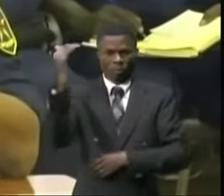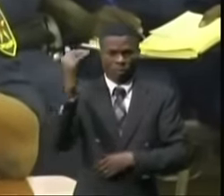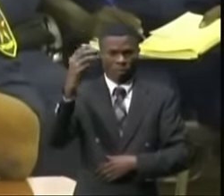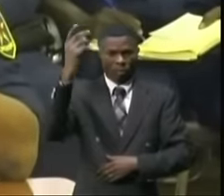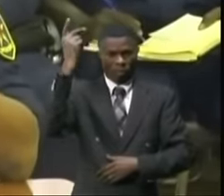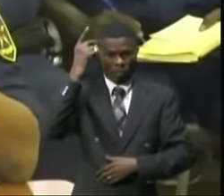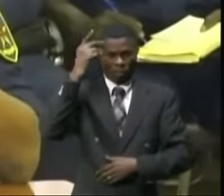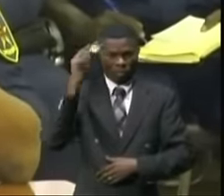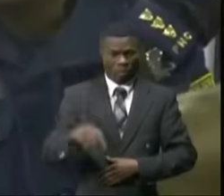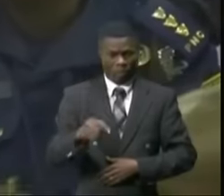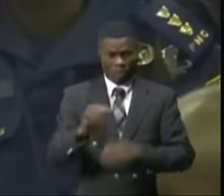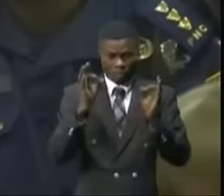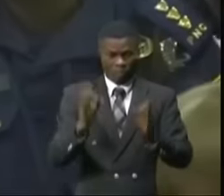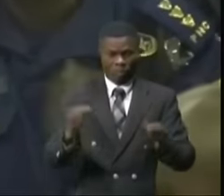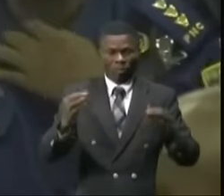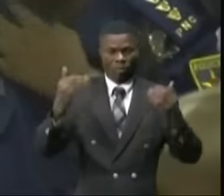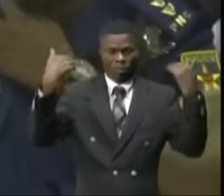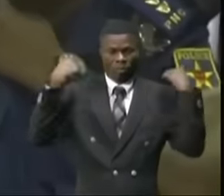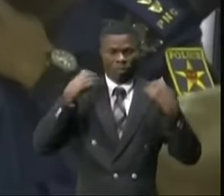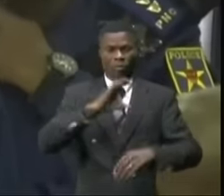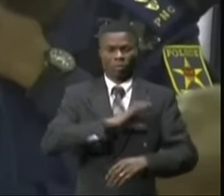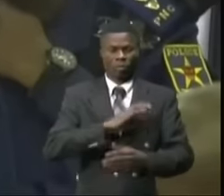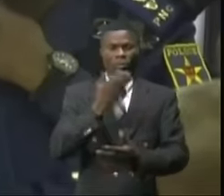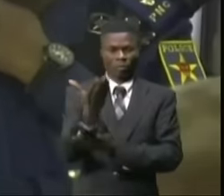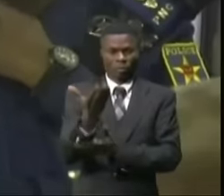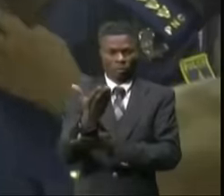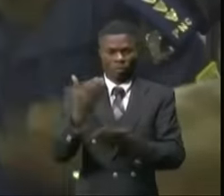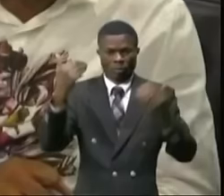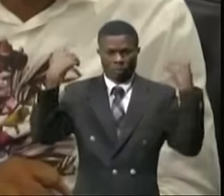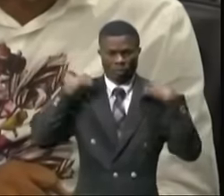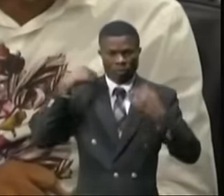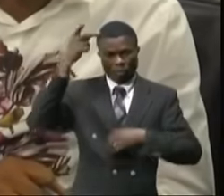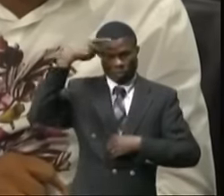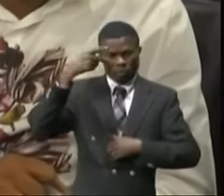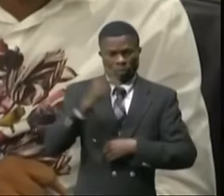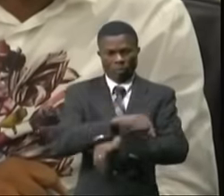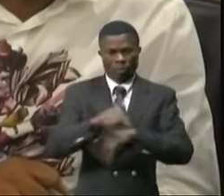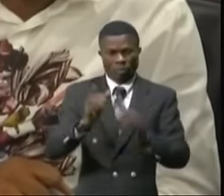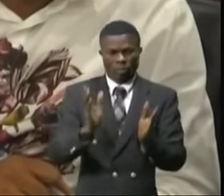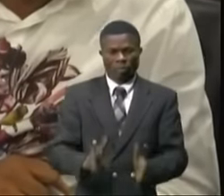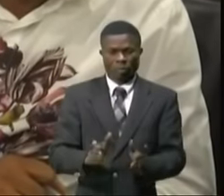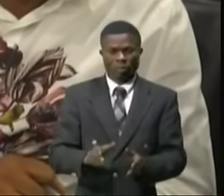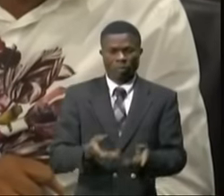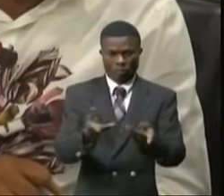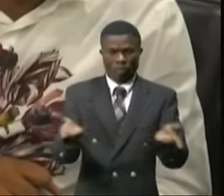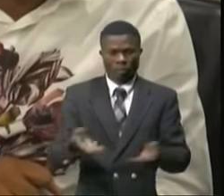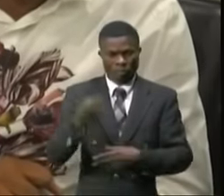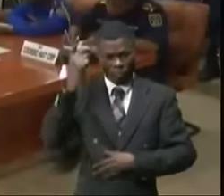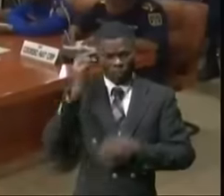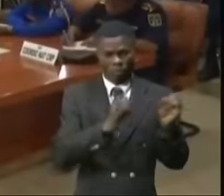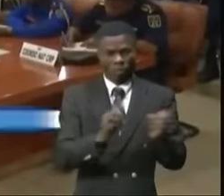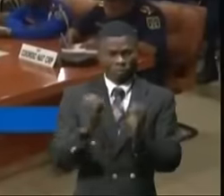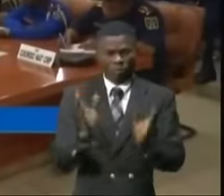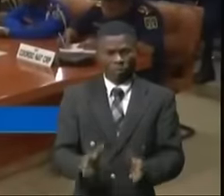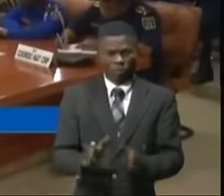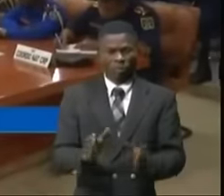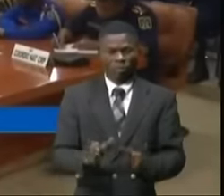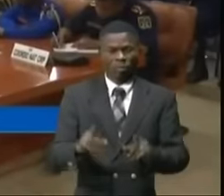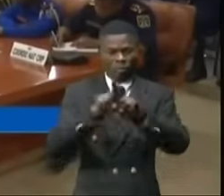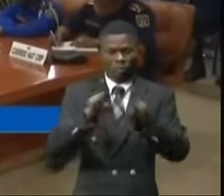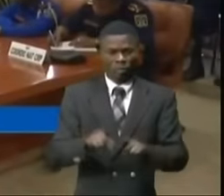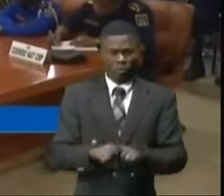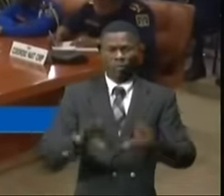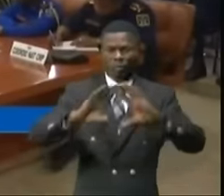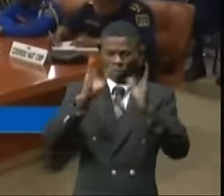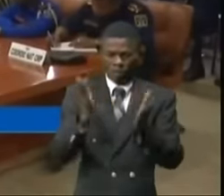capitale Kinshasa. Toutefois, le chef de la police exhorte l'autorité politico-administrative de la place, les organisateurs de la marche ainsi que